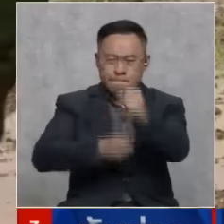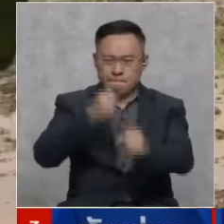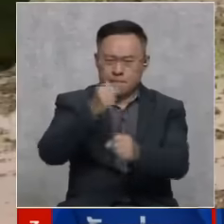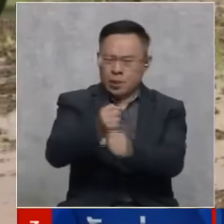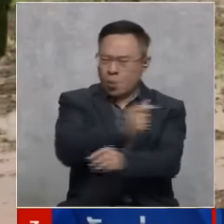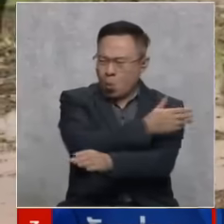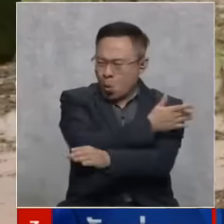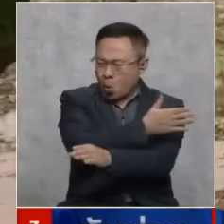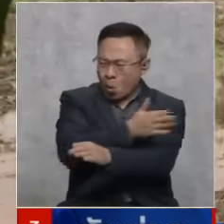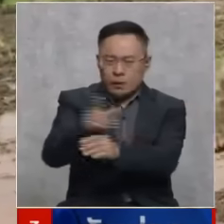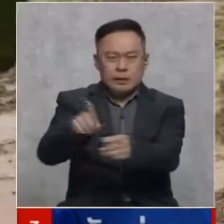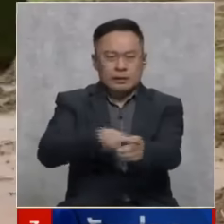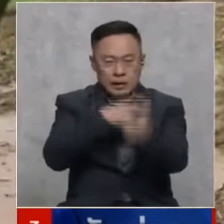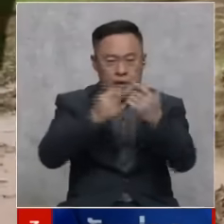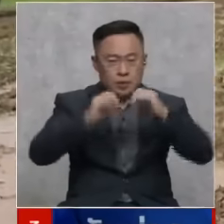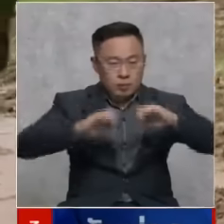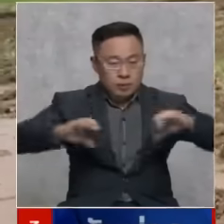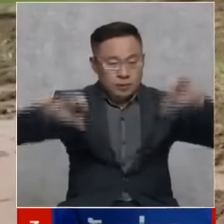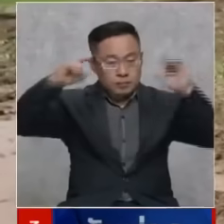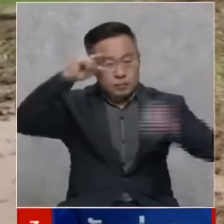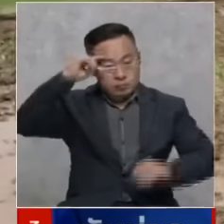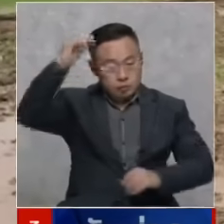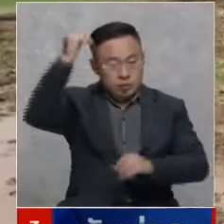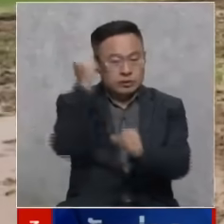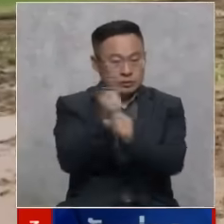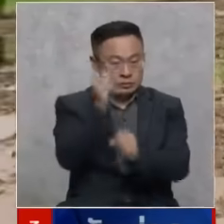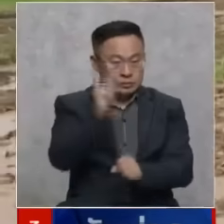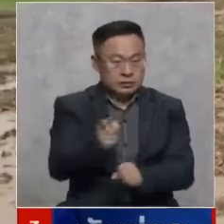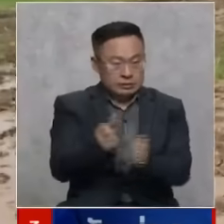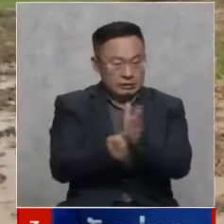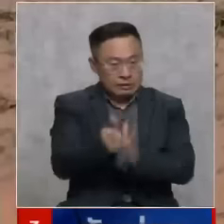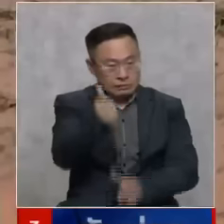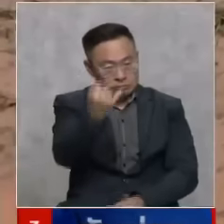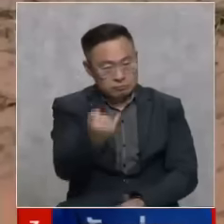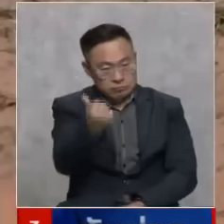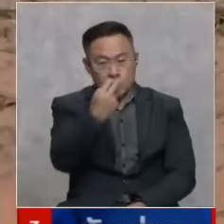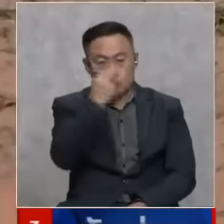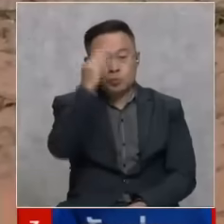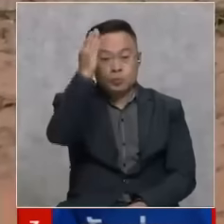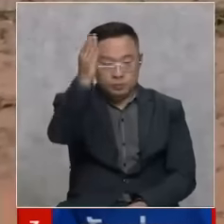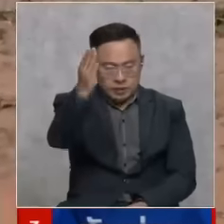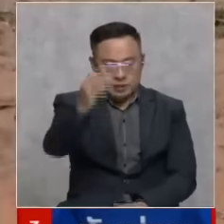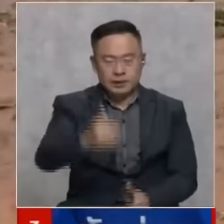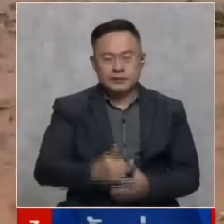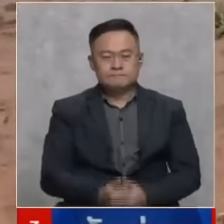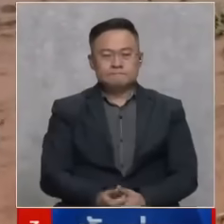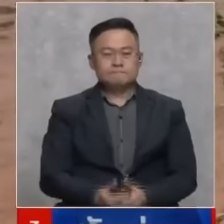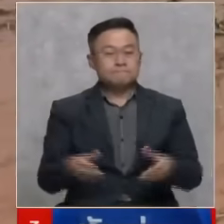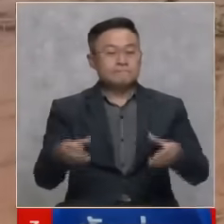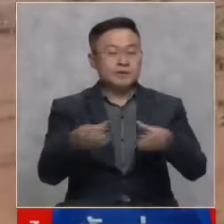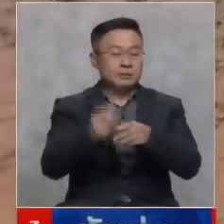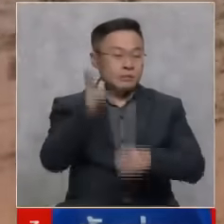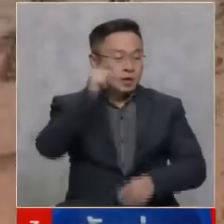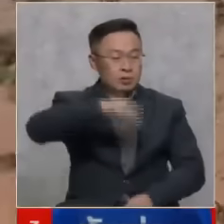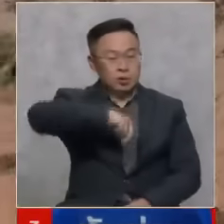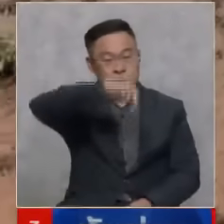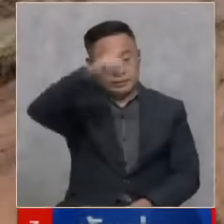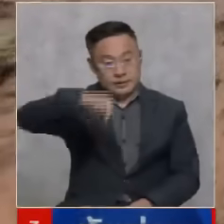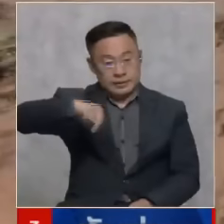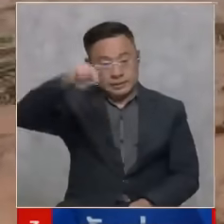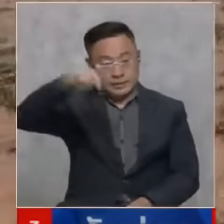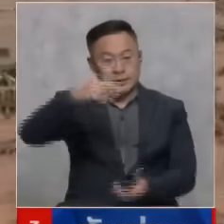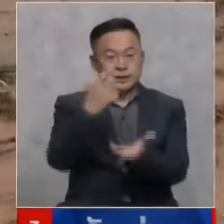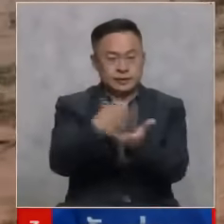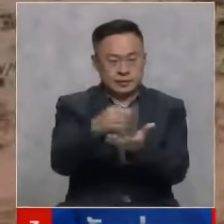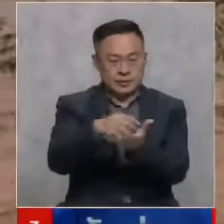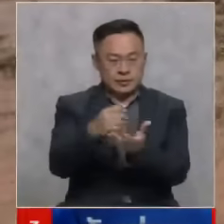นำนโยบายมาปฏิบัติได้จริงมากน้อยแค่ไหนต้องรอติดตามกวินทราใจซื่อถ่ายภาพสุริยาปตัทโยศูนย์